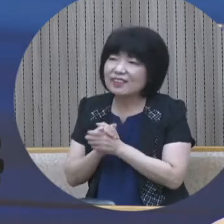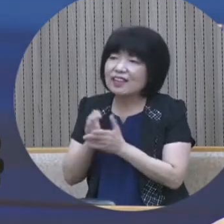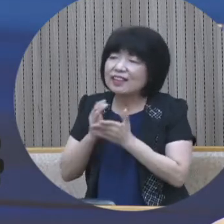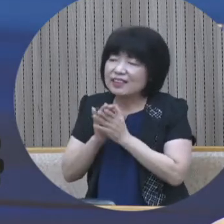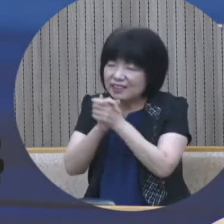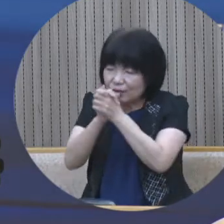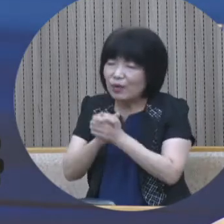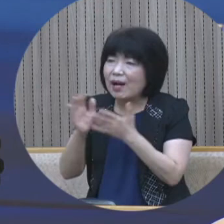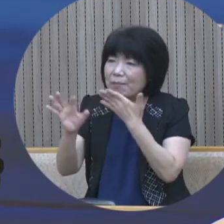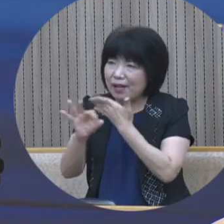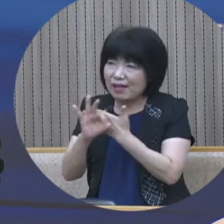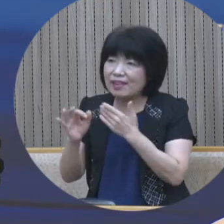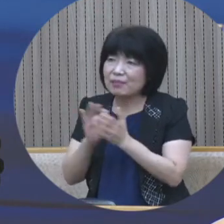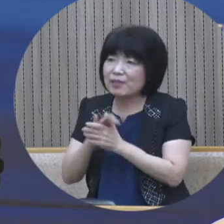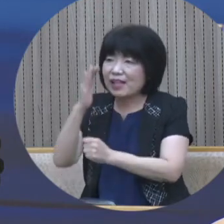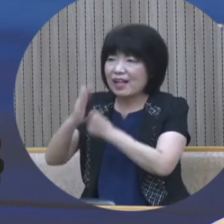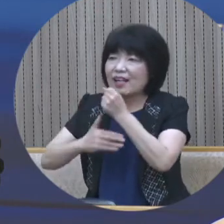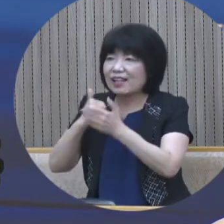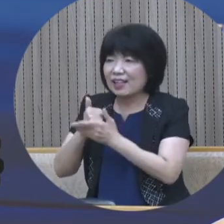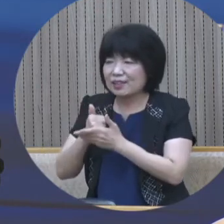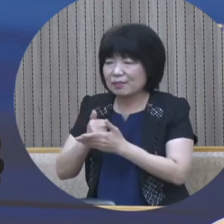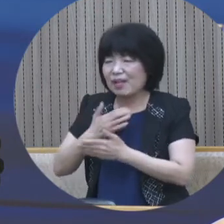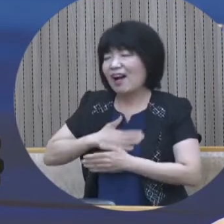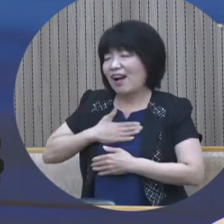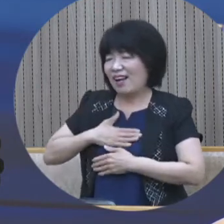기도하면 하나님이 일하셔요.